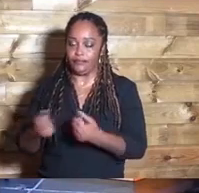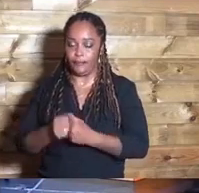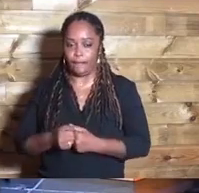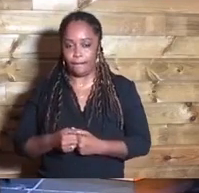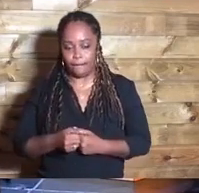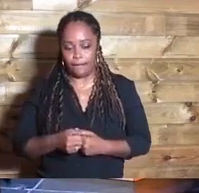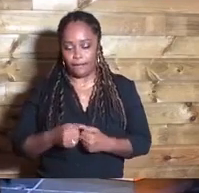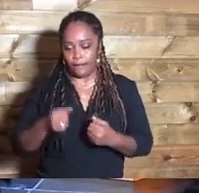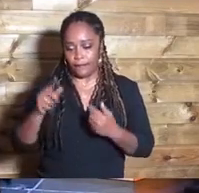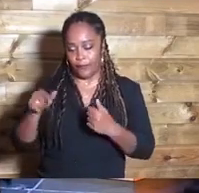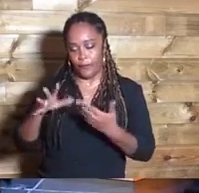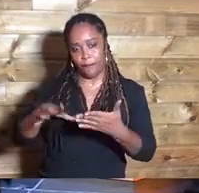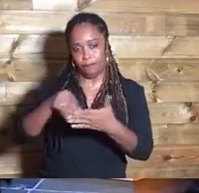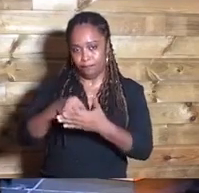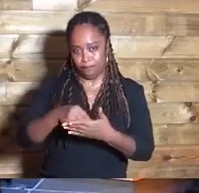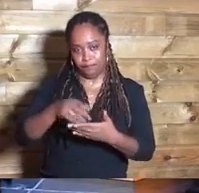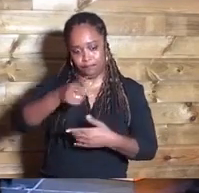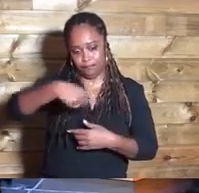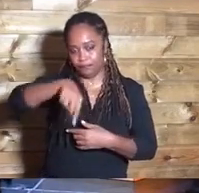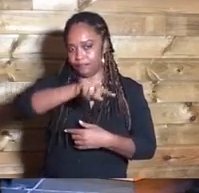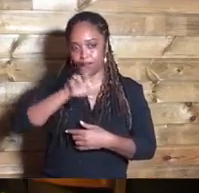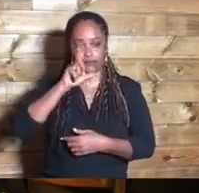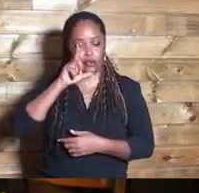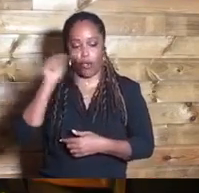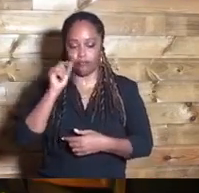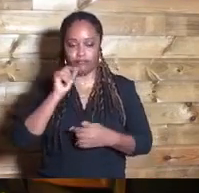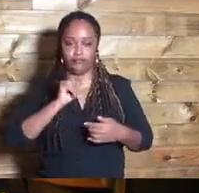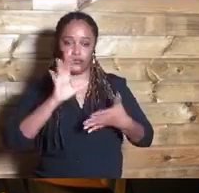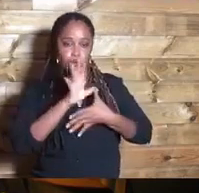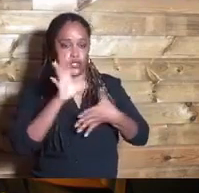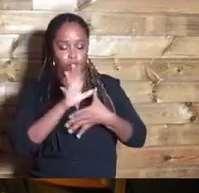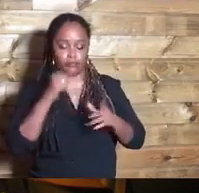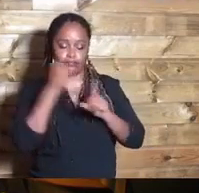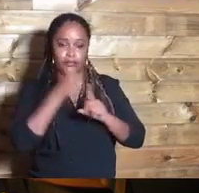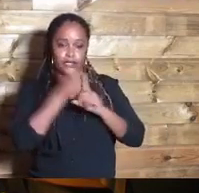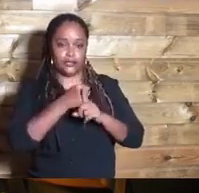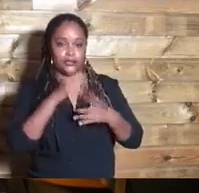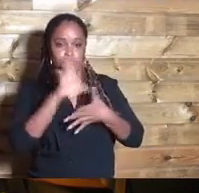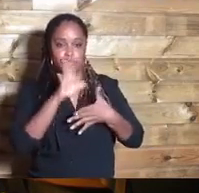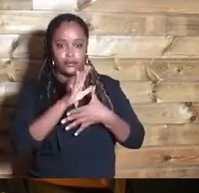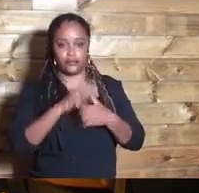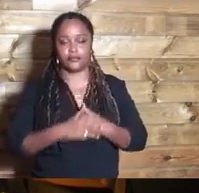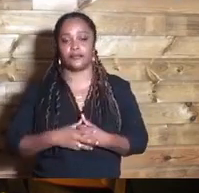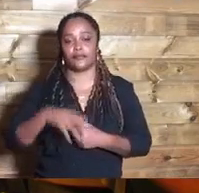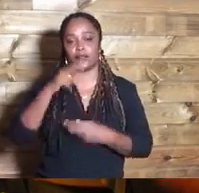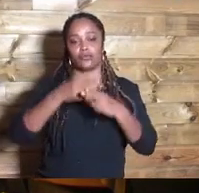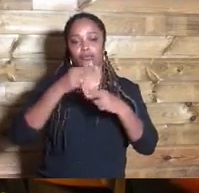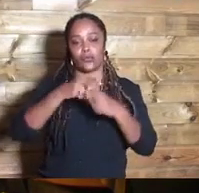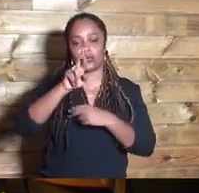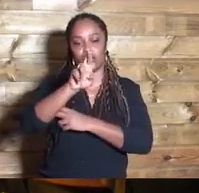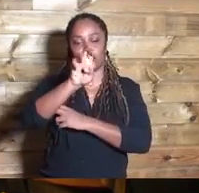prenons là. C'était un homme Guadeloupe. C'est un militant Guadeloupe, non, c'est Régis Zébus. Merci,